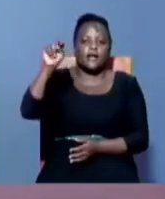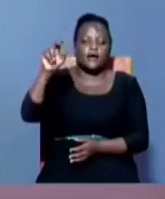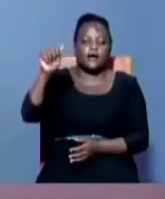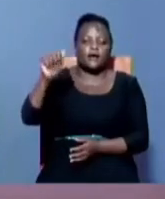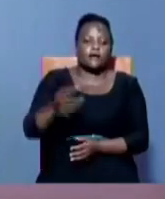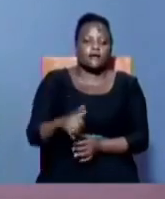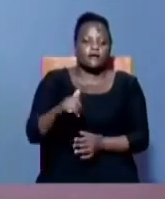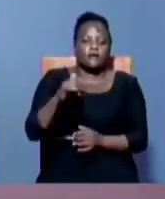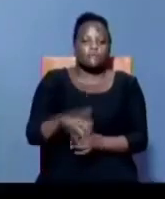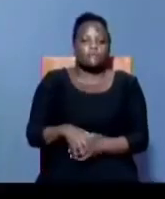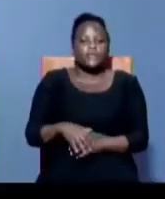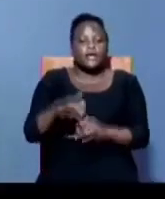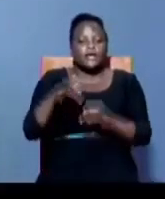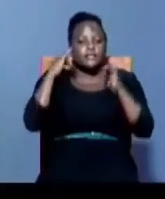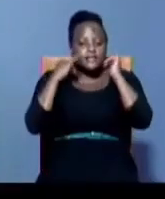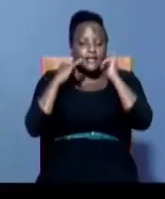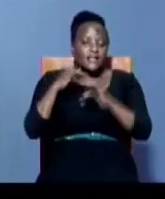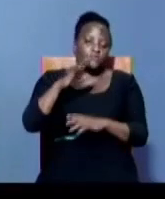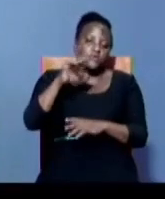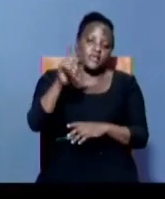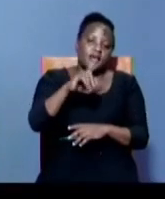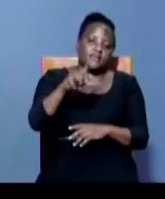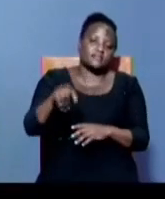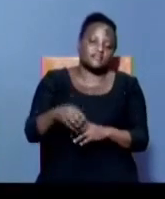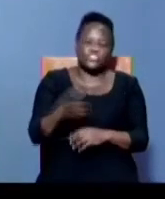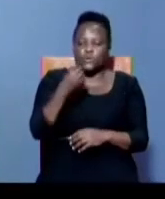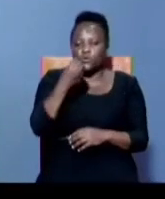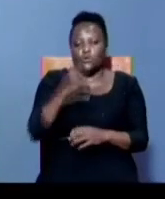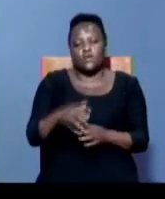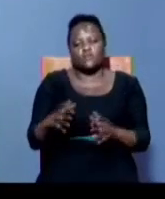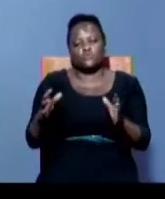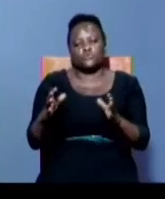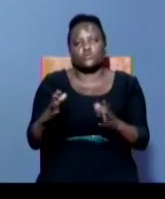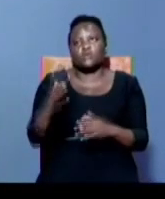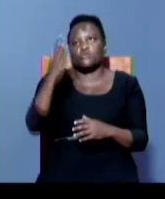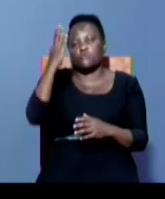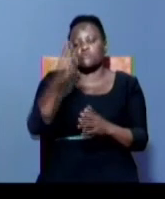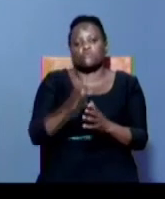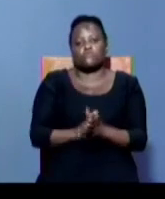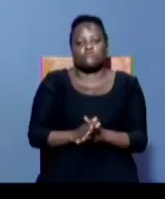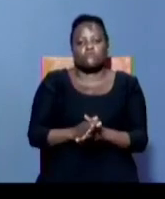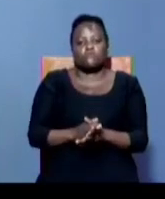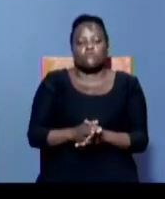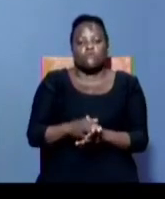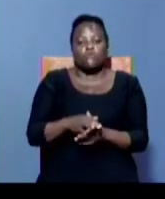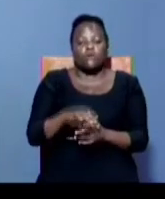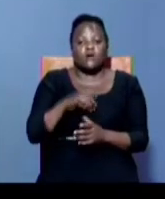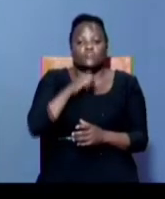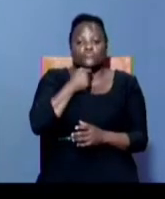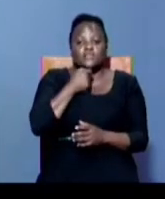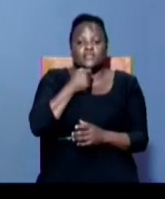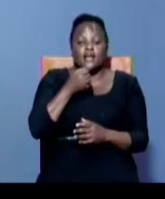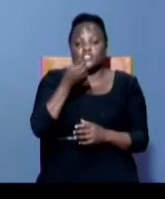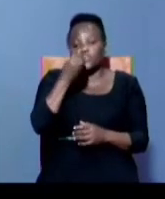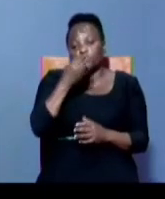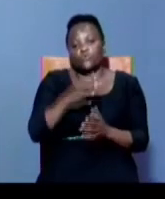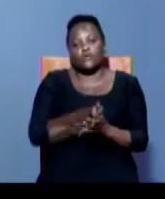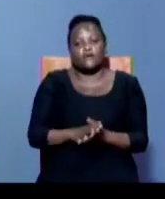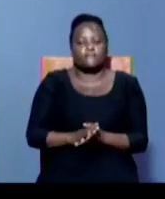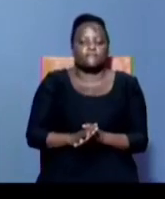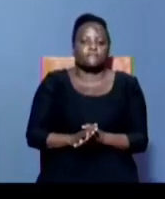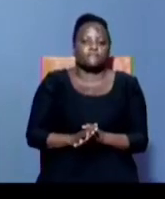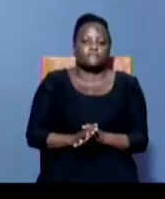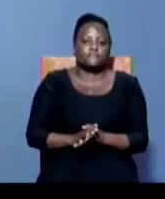na utunzaji wa Mungu, wakasema tunachukia chakula, tunataka hiki na kile. Uasi wa majaliwa wa